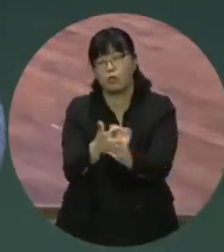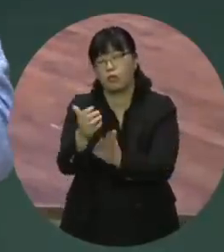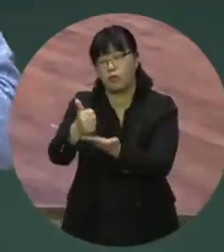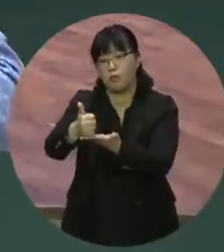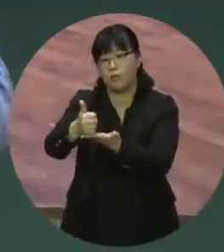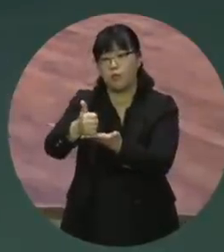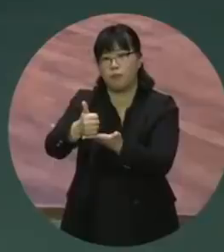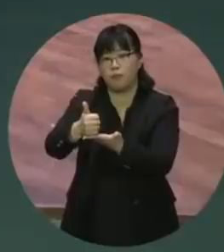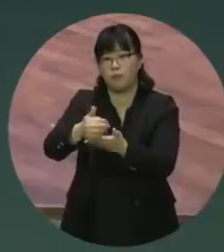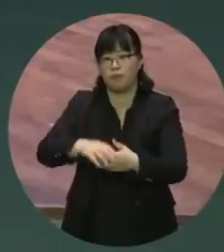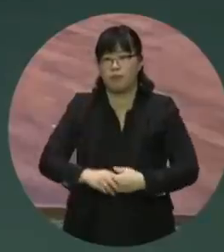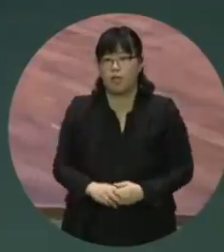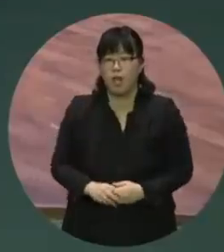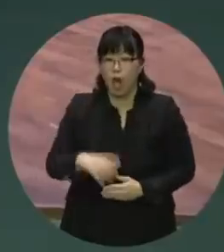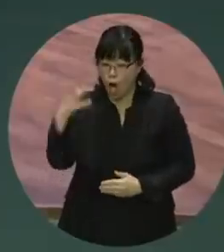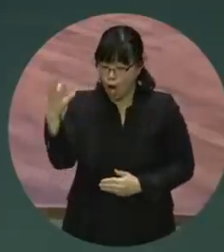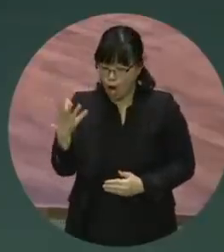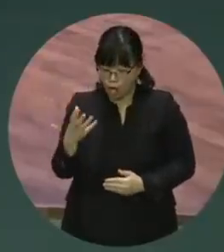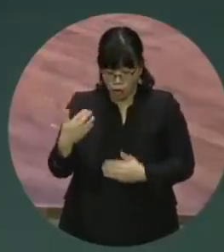성육신하신 예수 그리스도.